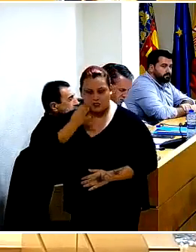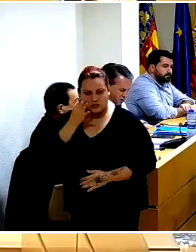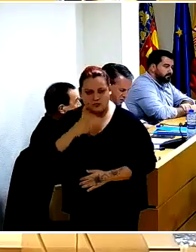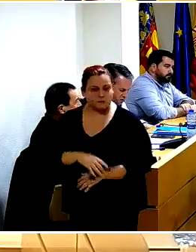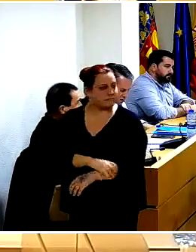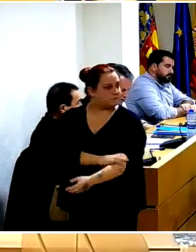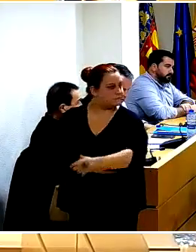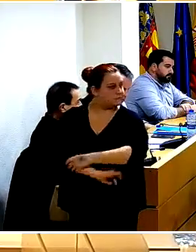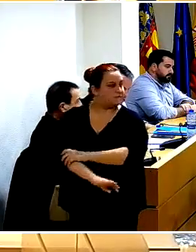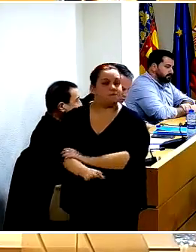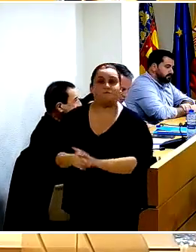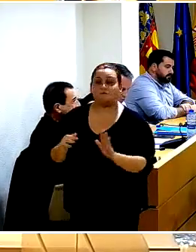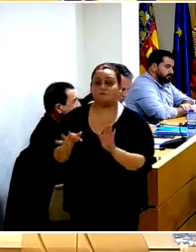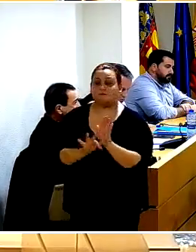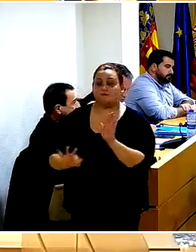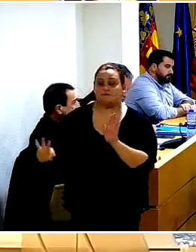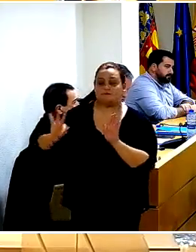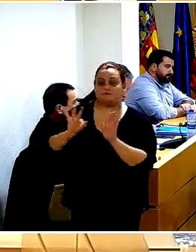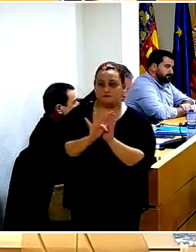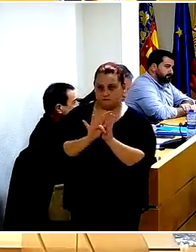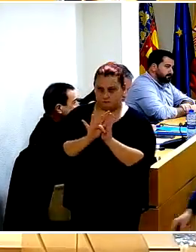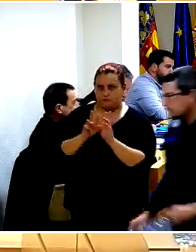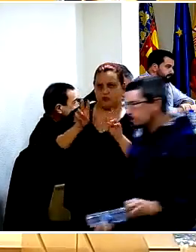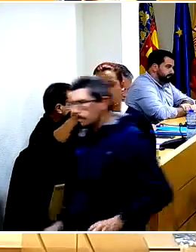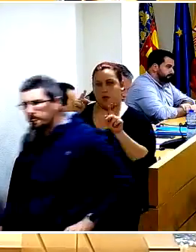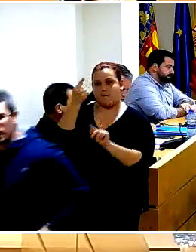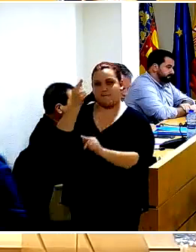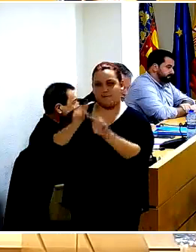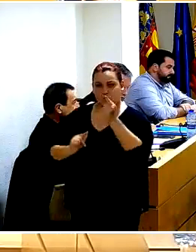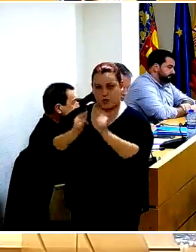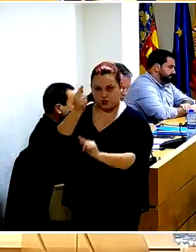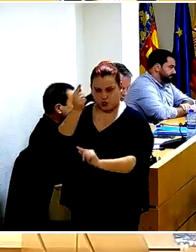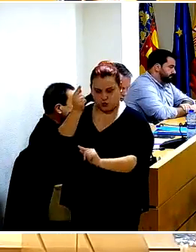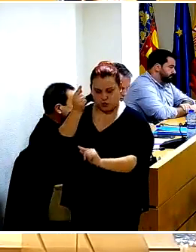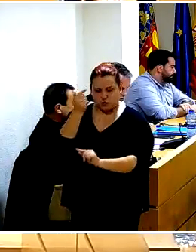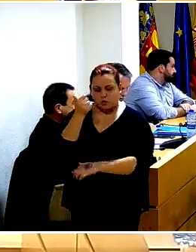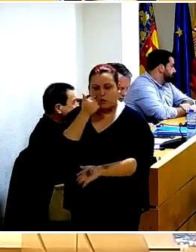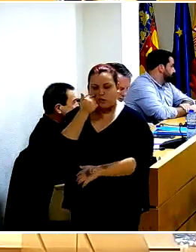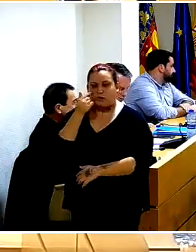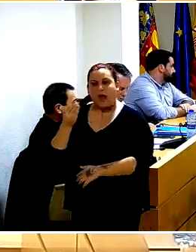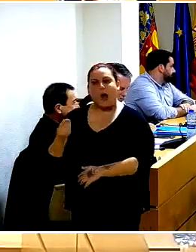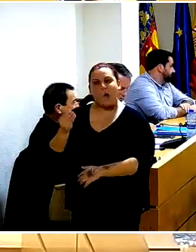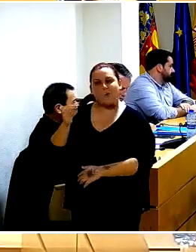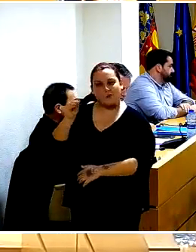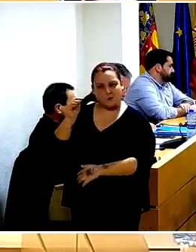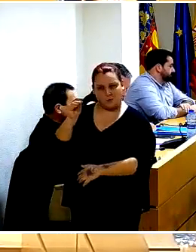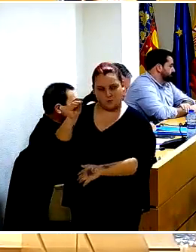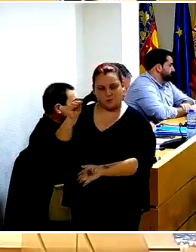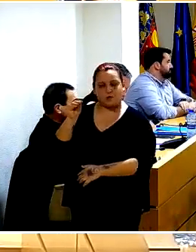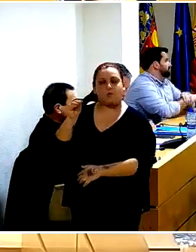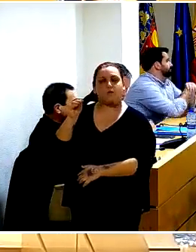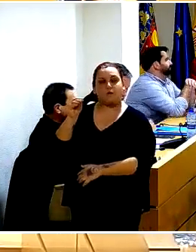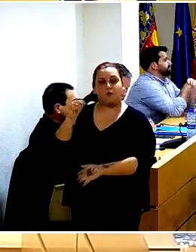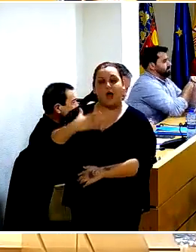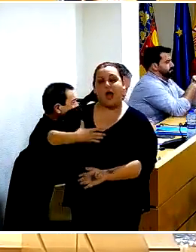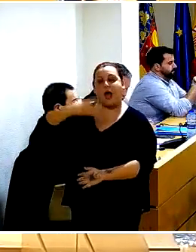l'apartat del punt anterior del pressupost. Val? Hi ha un augment en concret l'aportació de